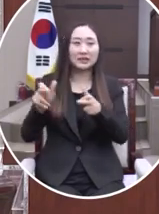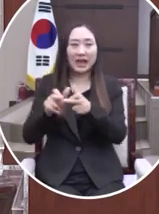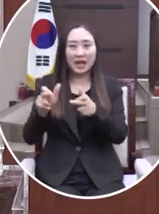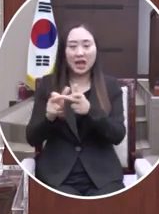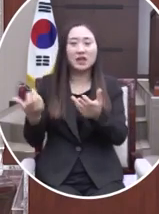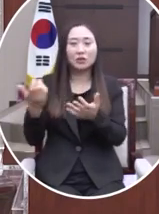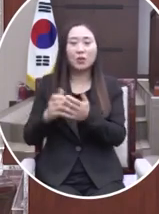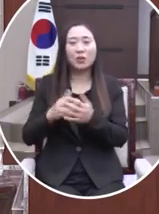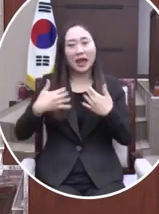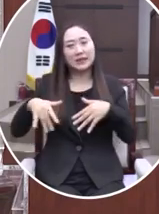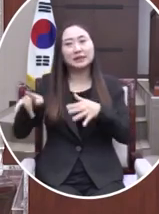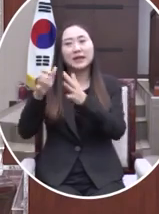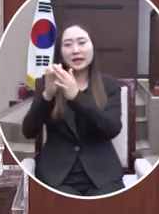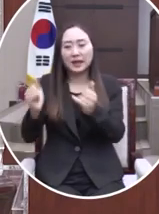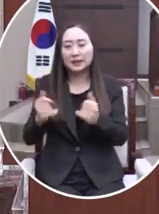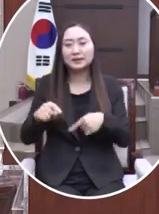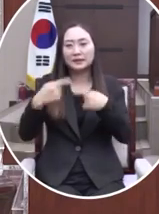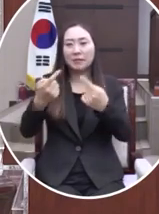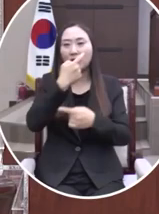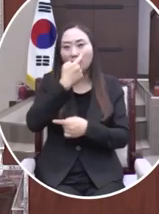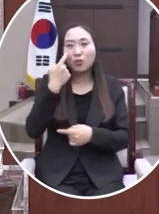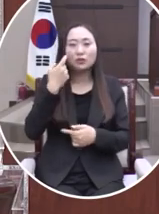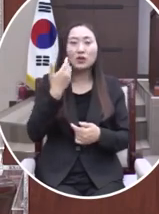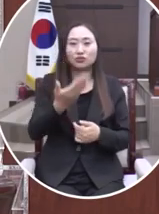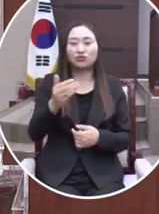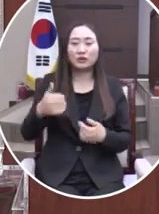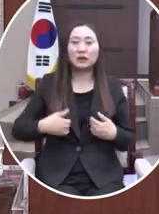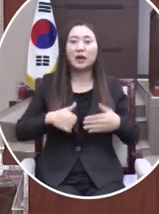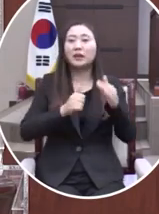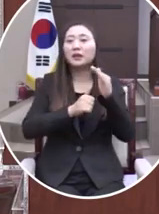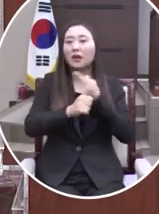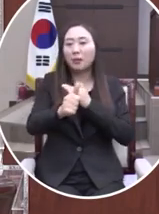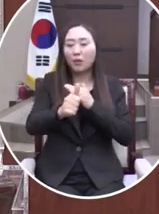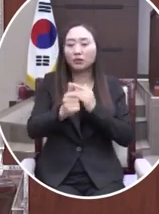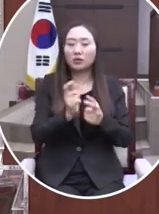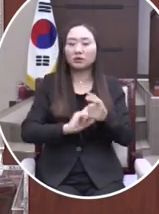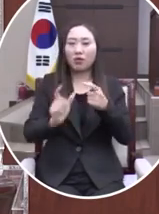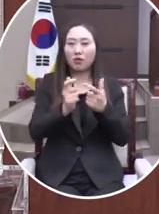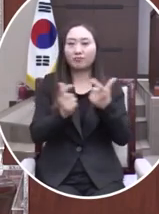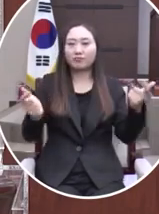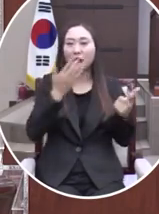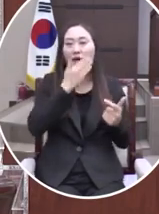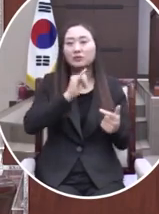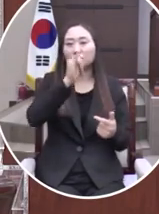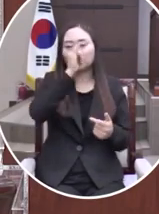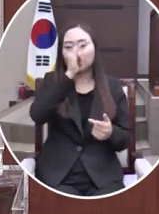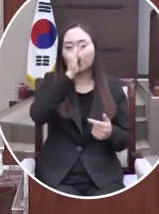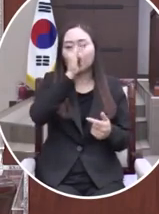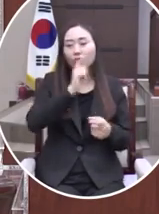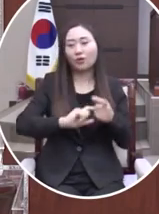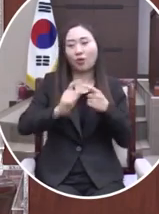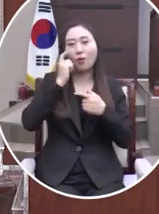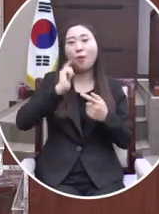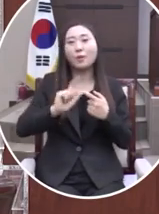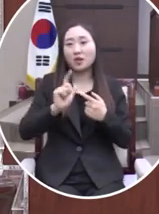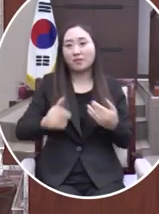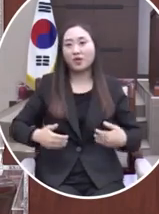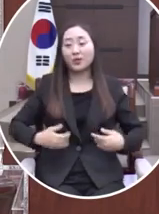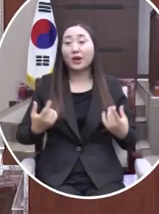이주민 등 다양한 계층의 참여 보장 등 대표성을 확장하기 위해 좀 더 진지하게 고민할 필요가